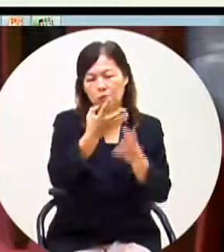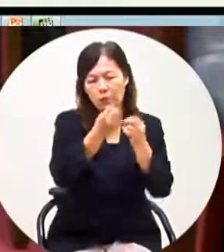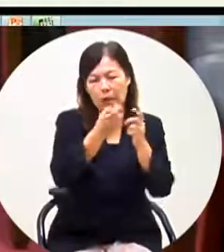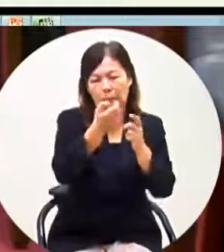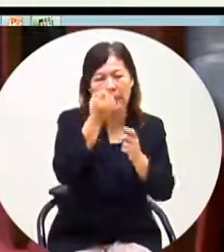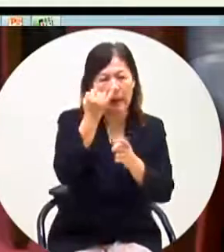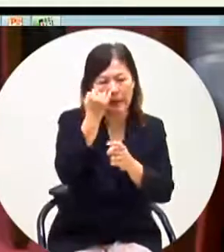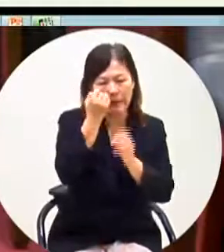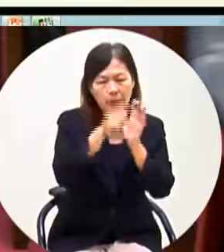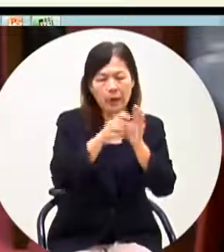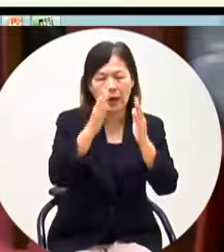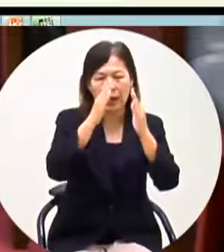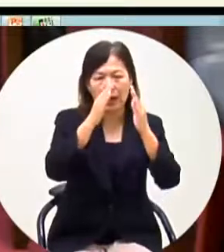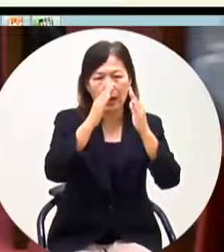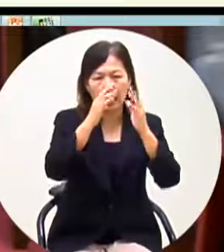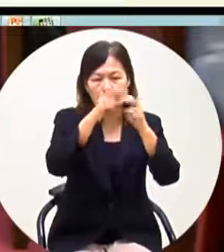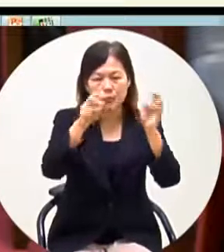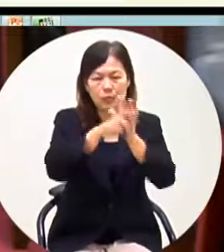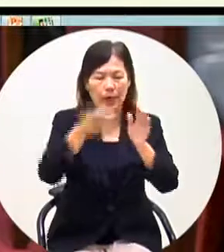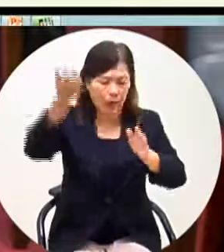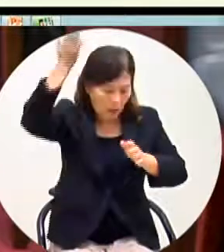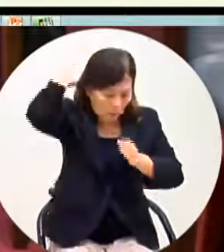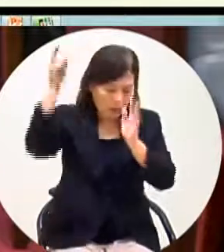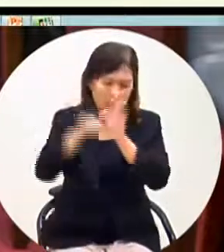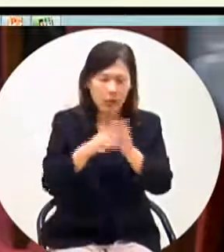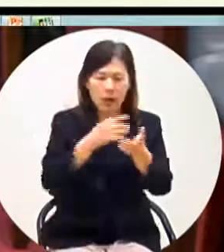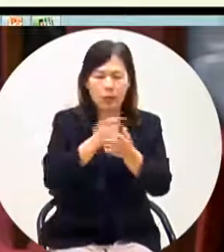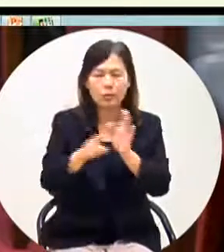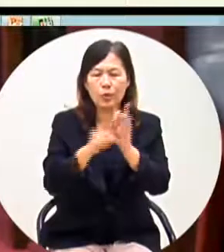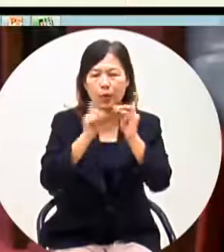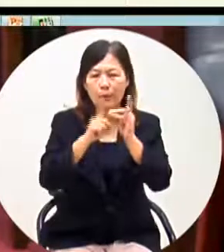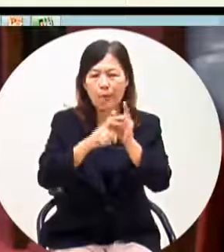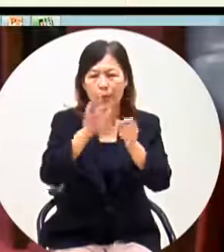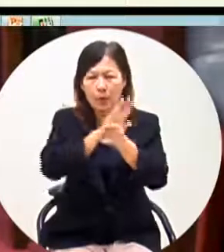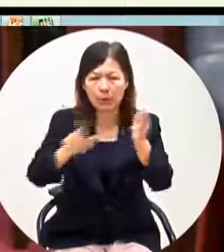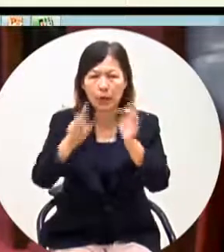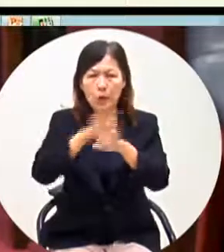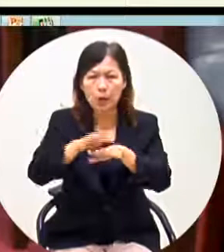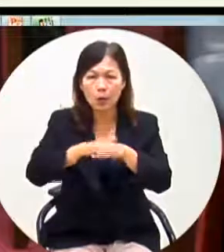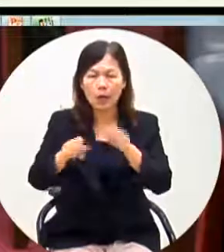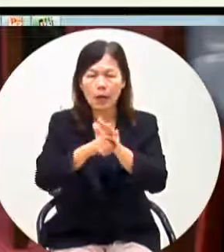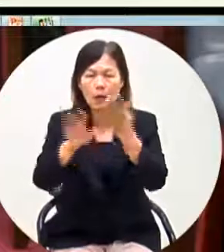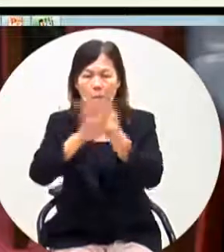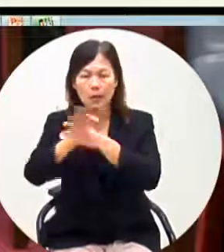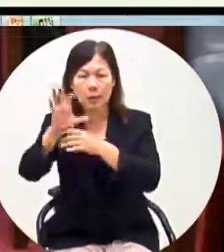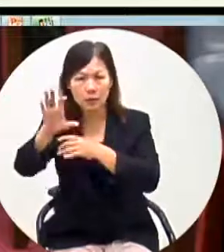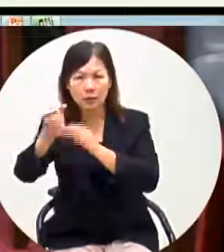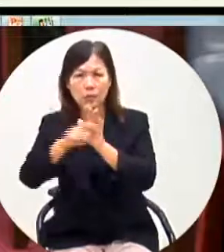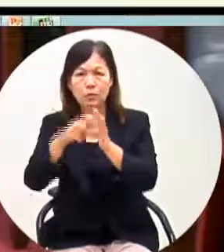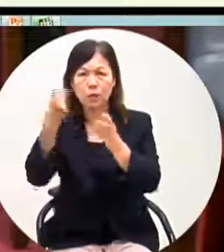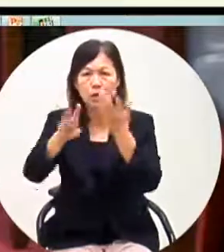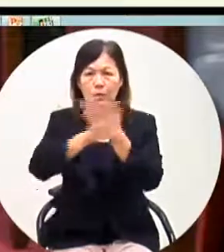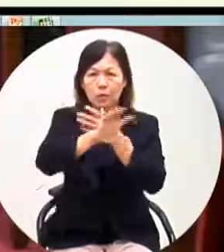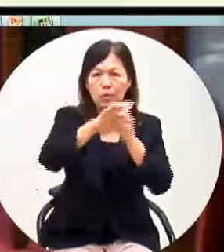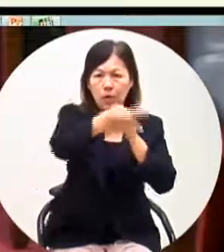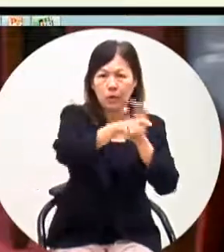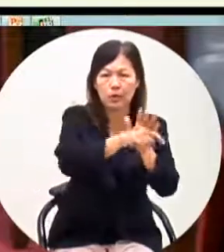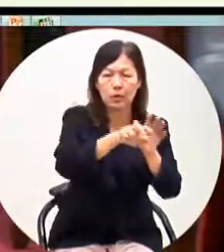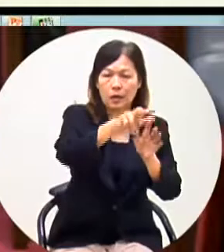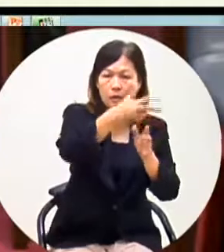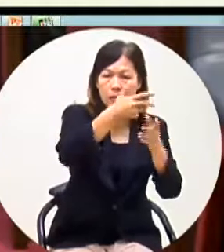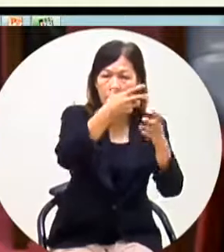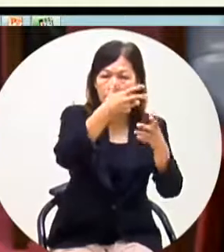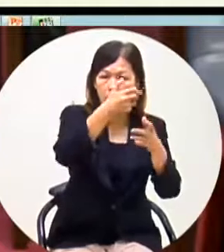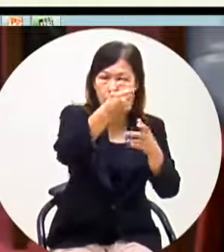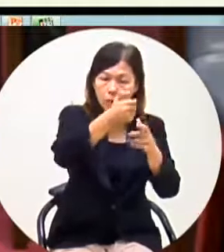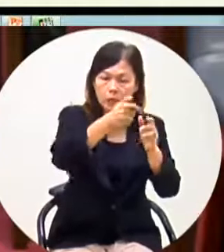勤修的僧侣。最近的公厕在650公尺外，或者是另外一处700公尺外的登山口，让一下车的游